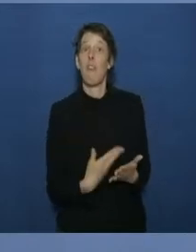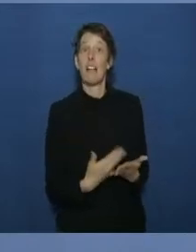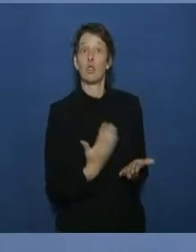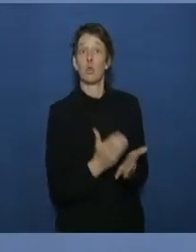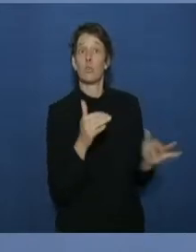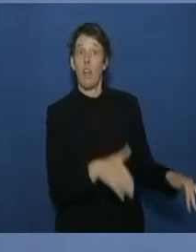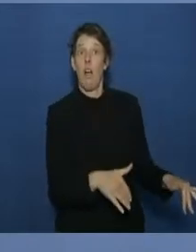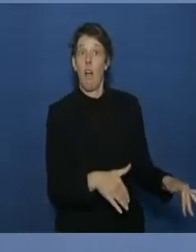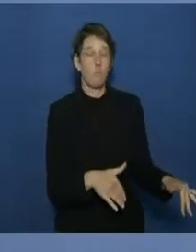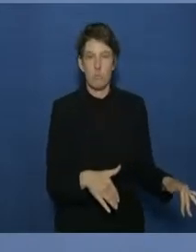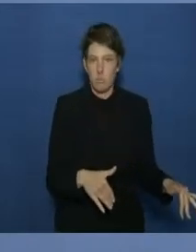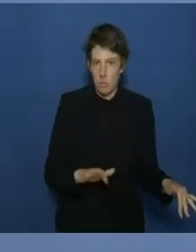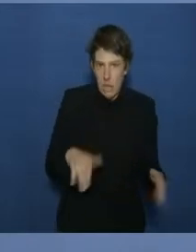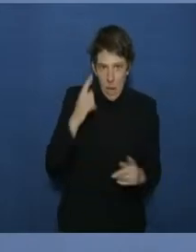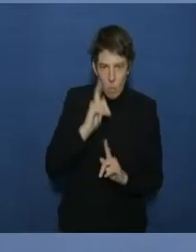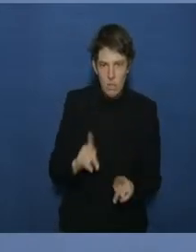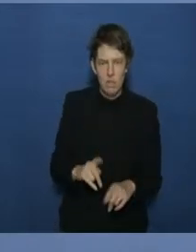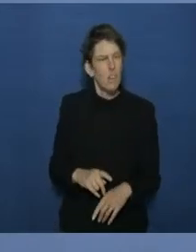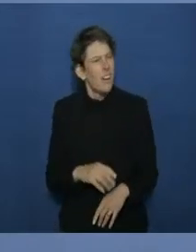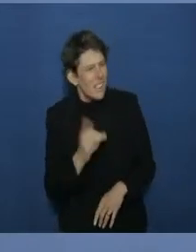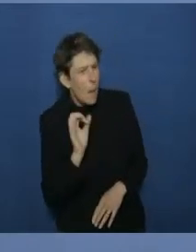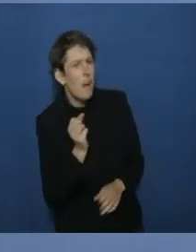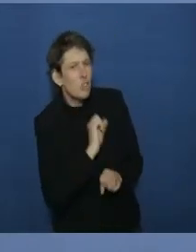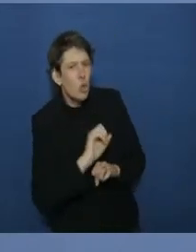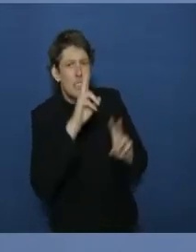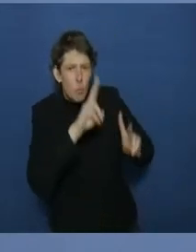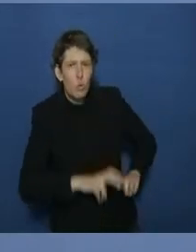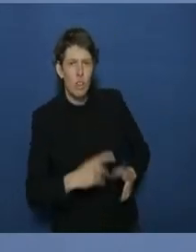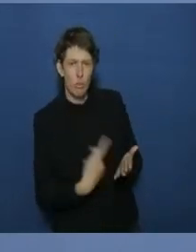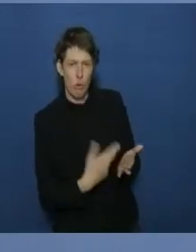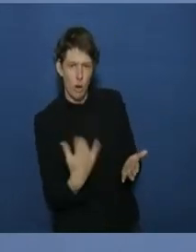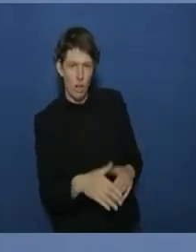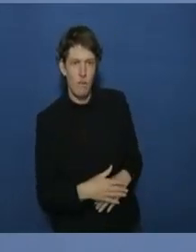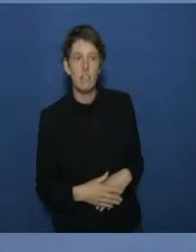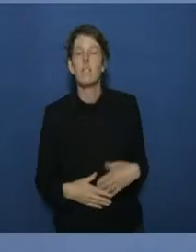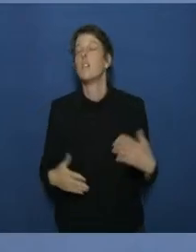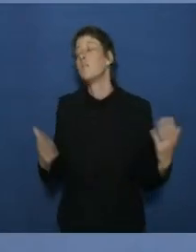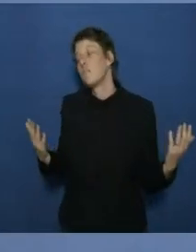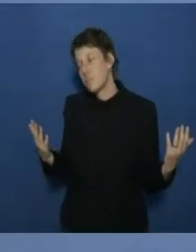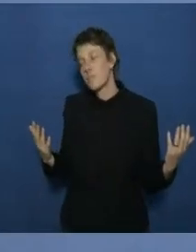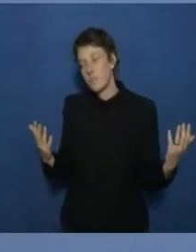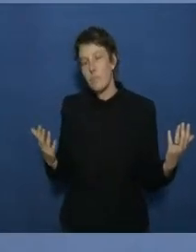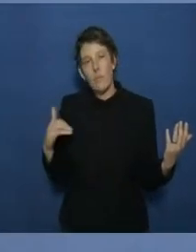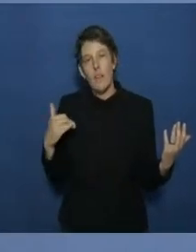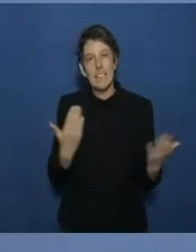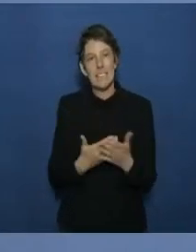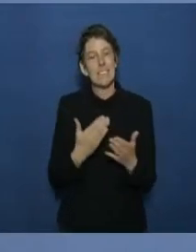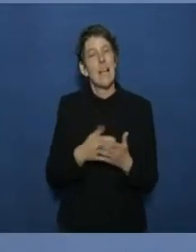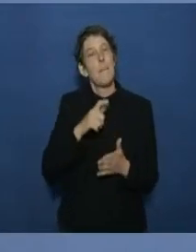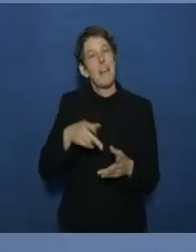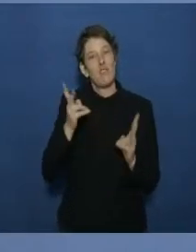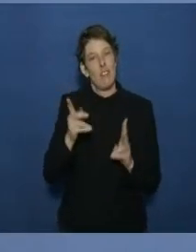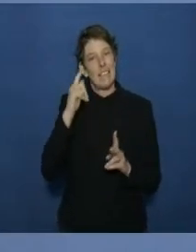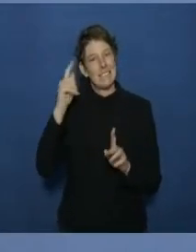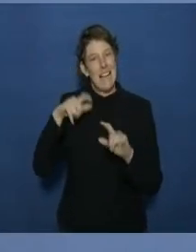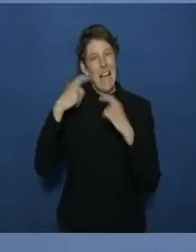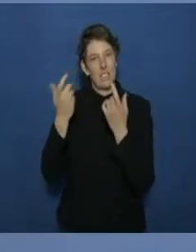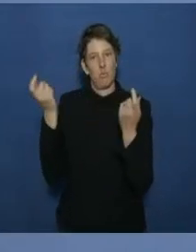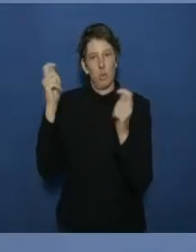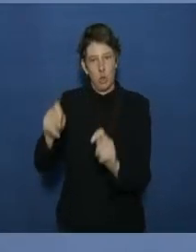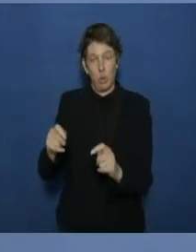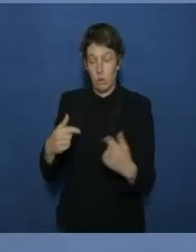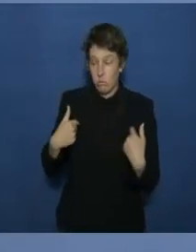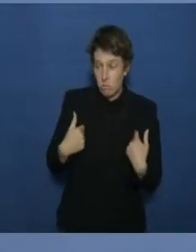Untersuchung gefordert. Ja, ich habe zu den Beschlüssen im Menschenrechtsrat das